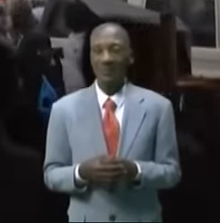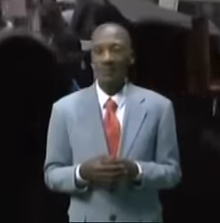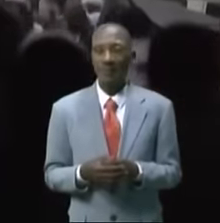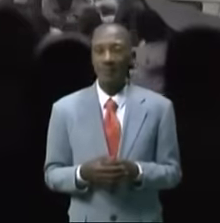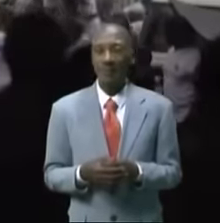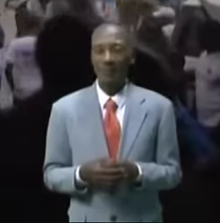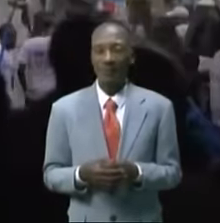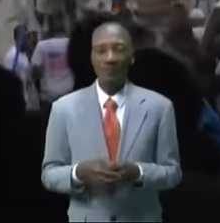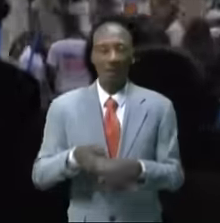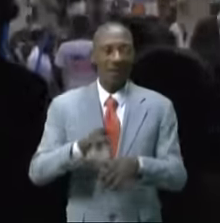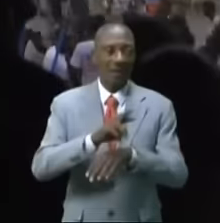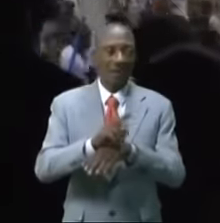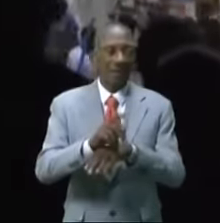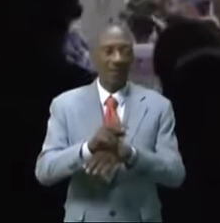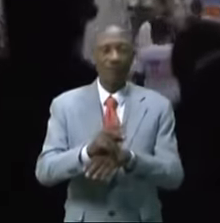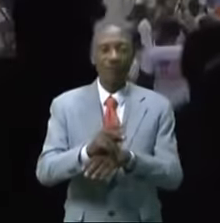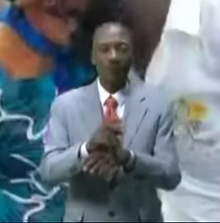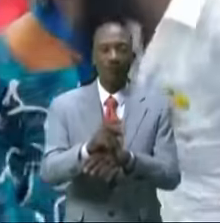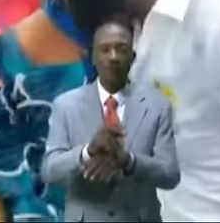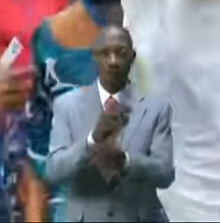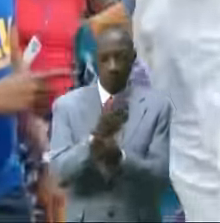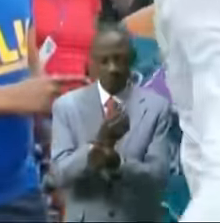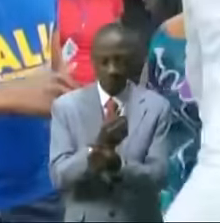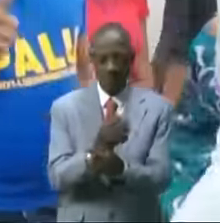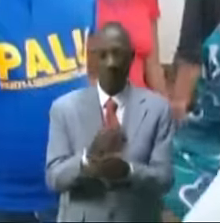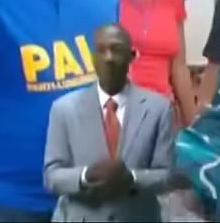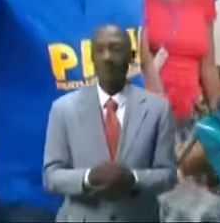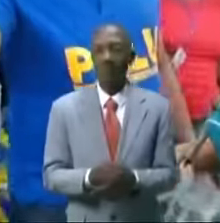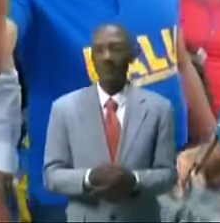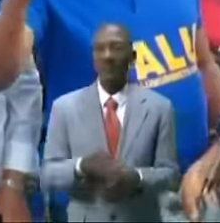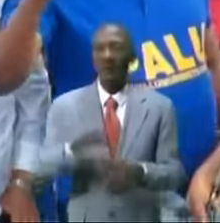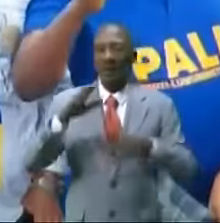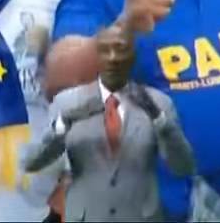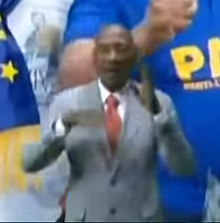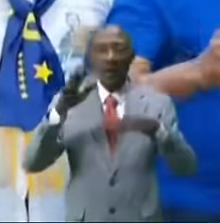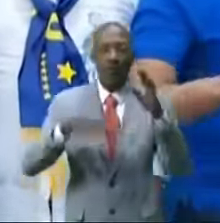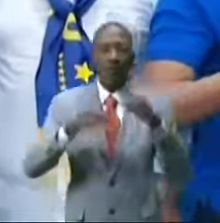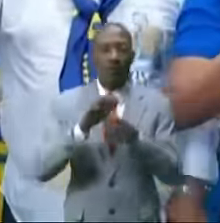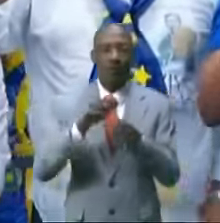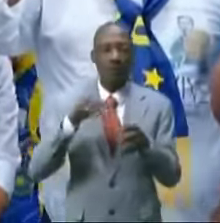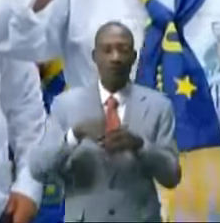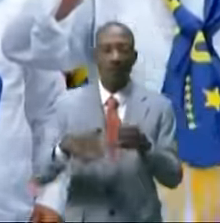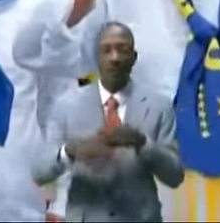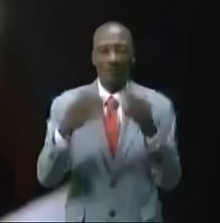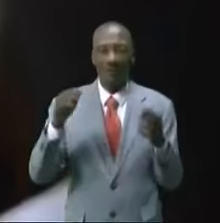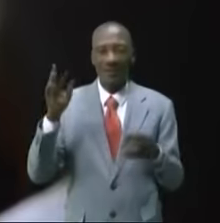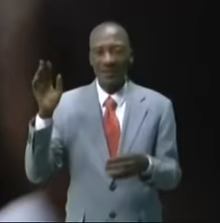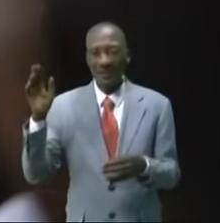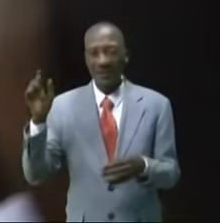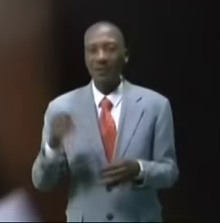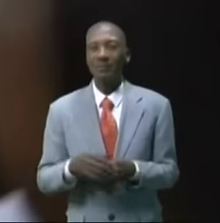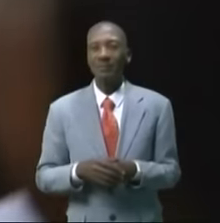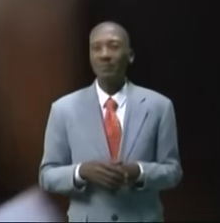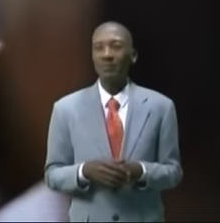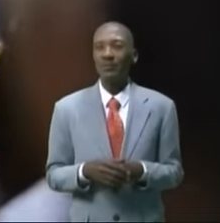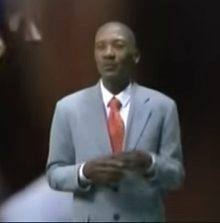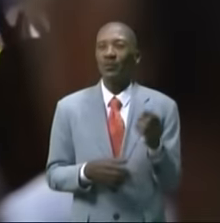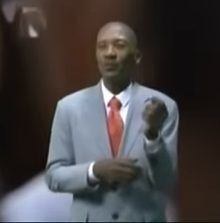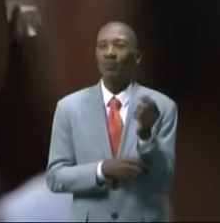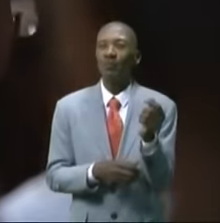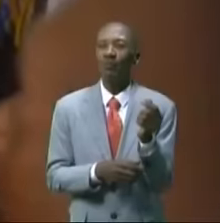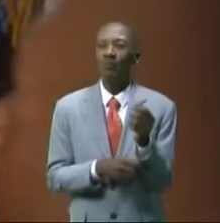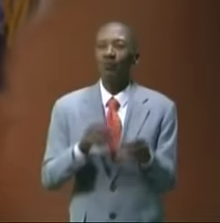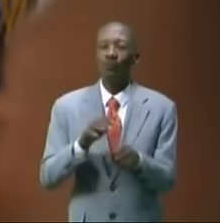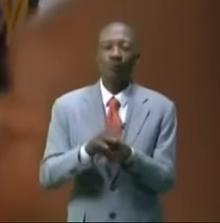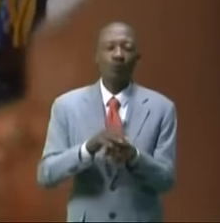Rendez-vous respecté malgré la forte pluie qui s'est abattue sur la ville province de Kinshasa. Militantes et militants du parti Lumumbiste Unifié